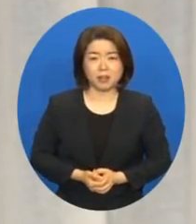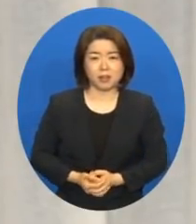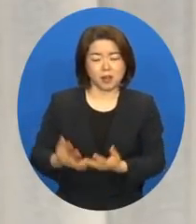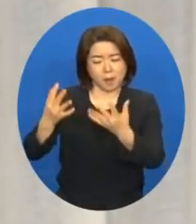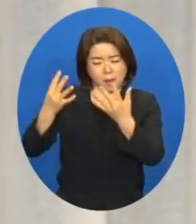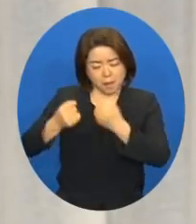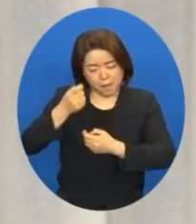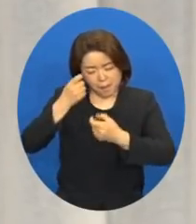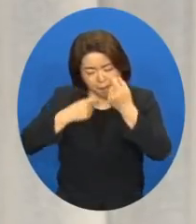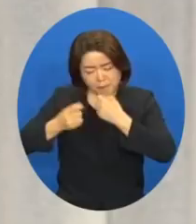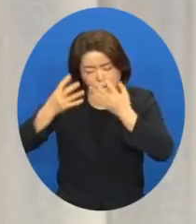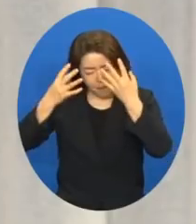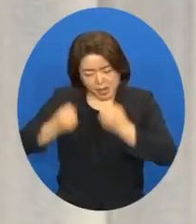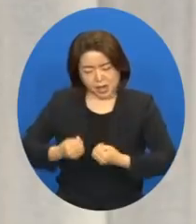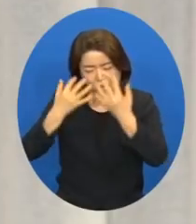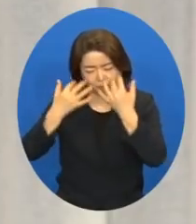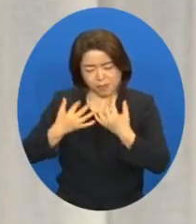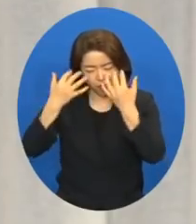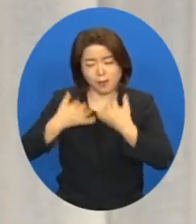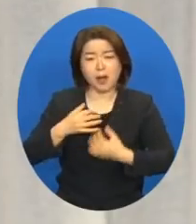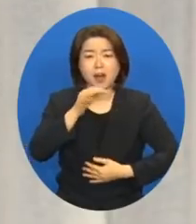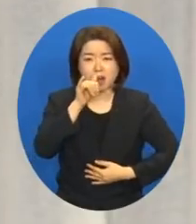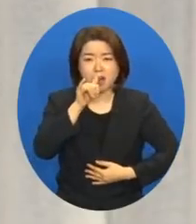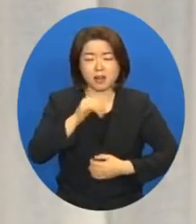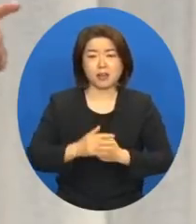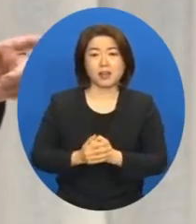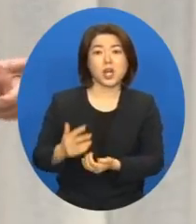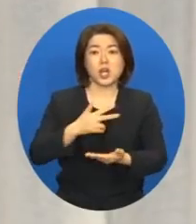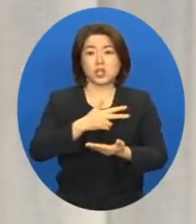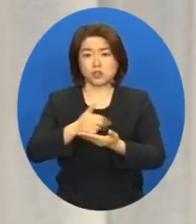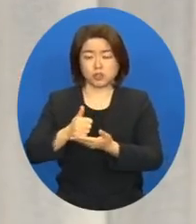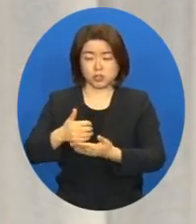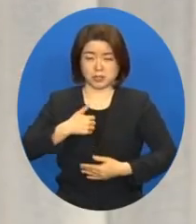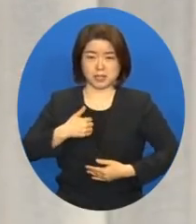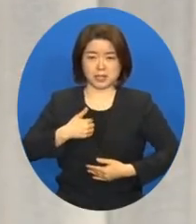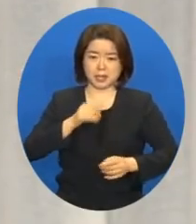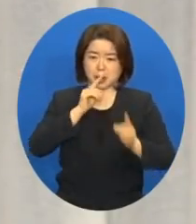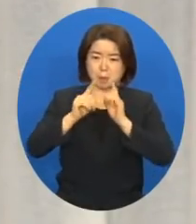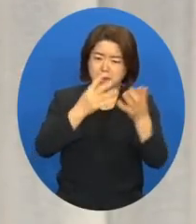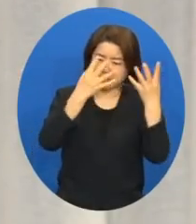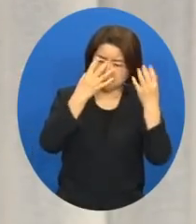얼마나 많이 울었는지 몰라요. 주님은 저에게 말을 많이 하지 말라.